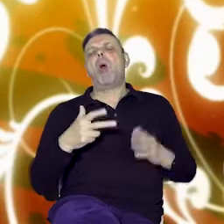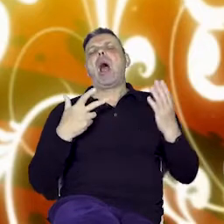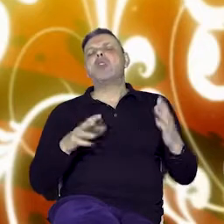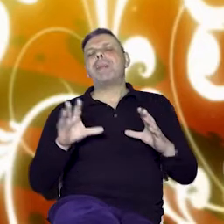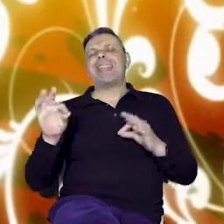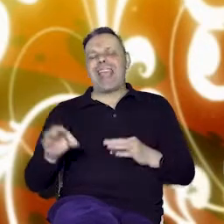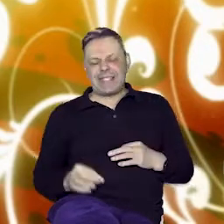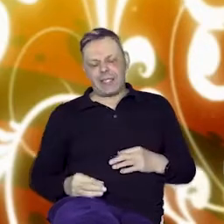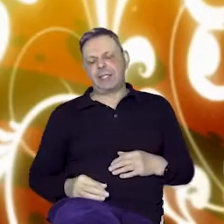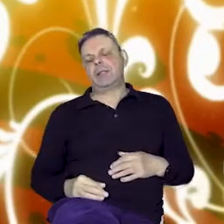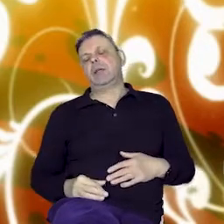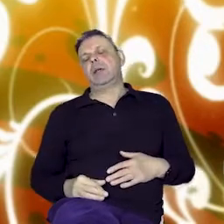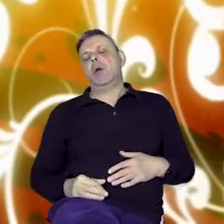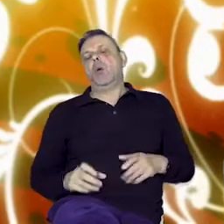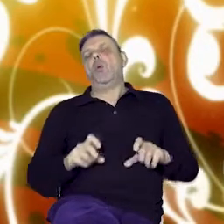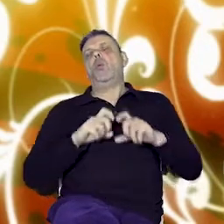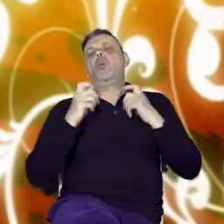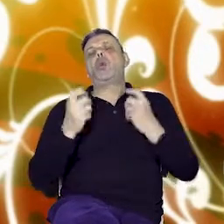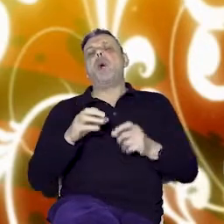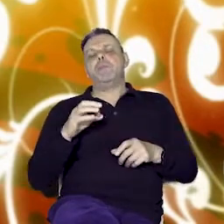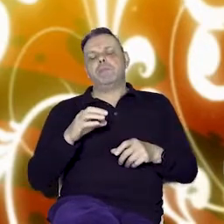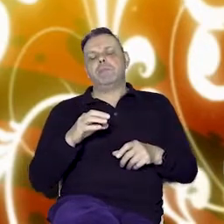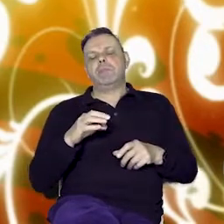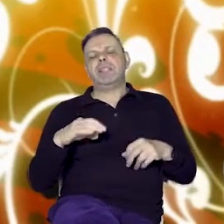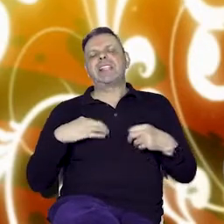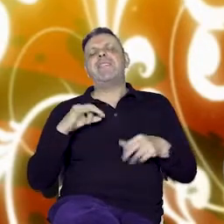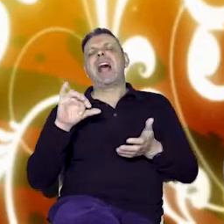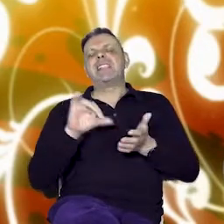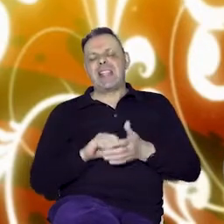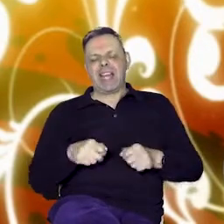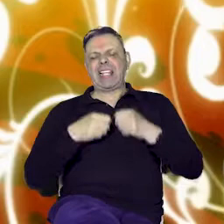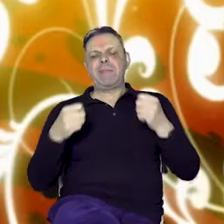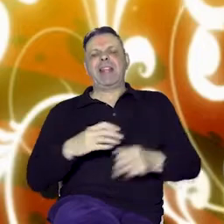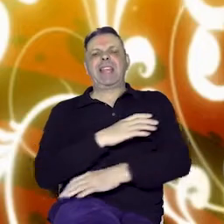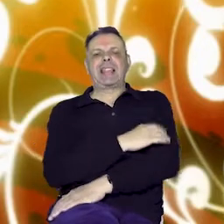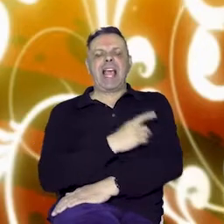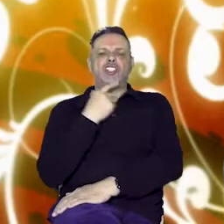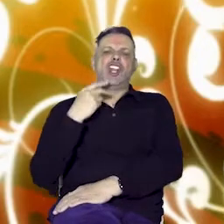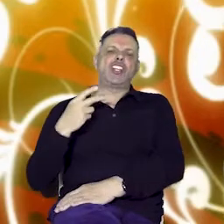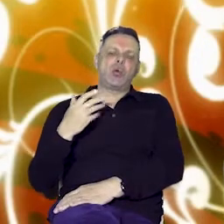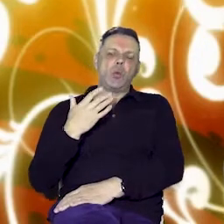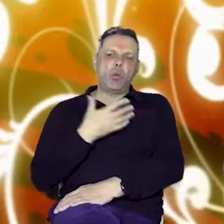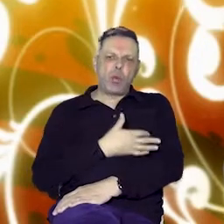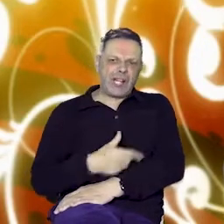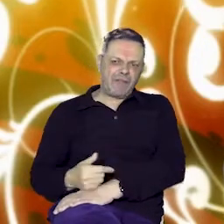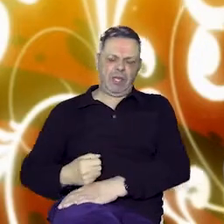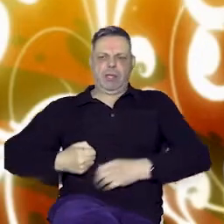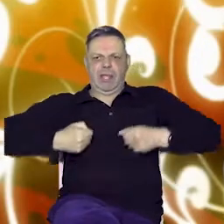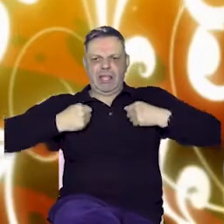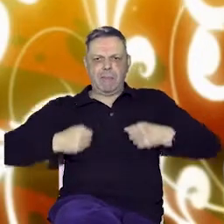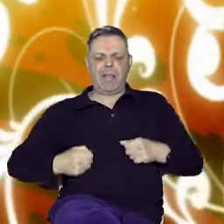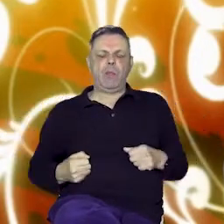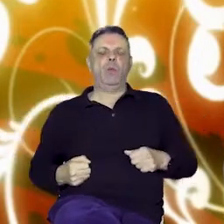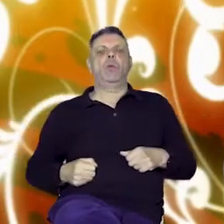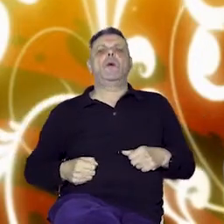ispostave Doma zdravlja Centar i izmjeriti svoj krvni tlak, glukozu u krvi, mjerenje indeksa tjelesne mase, mjerenje